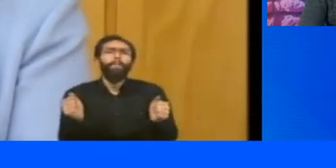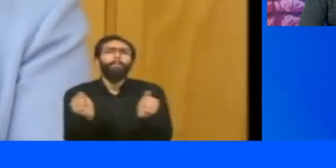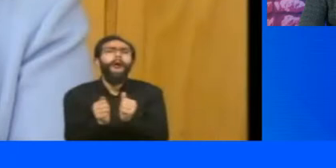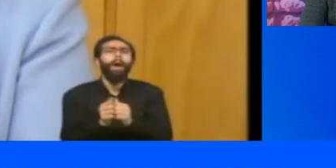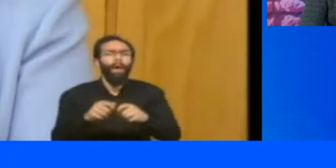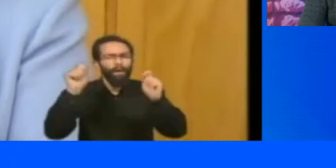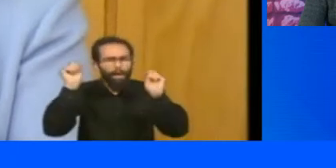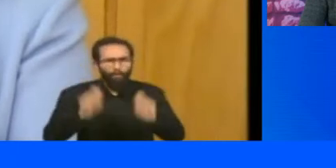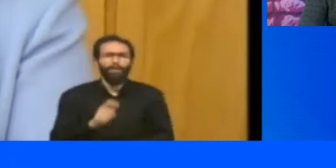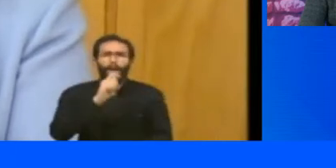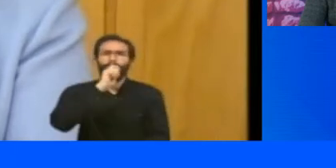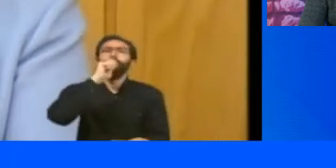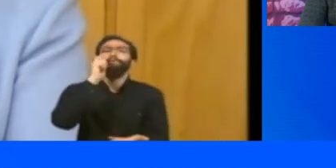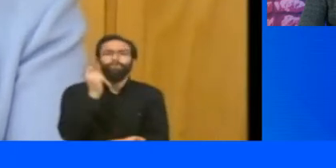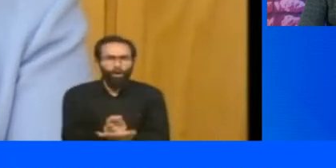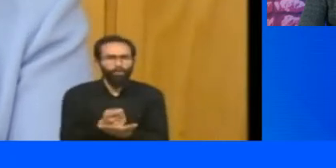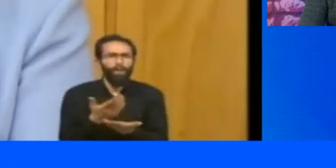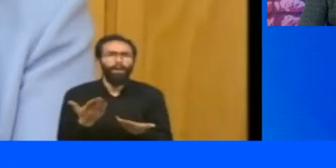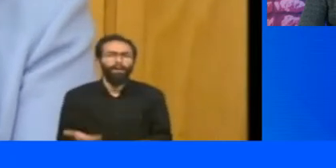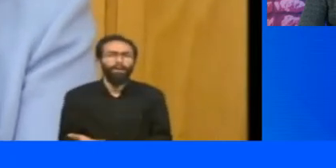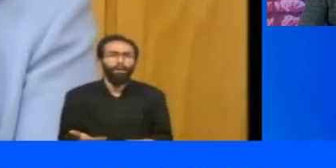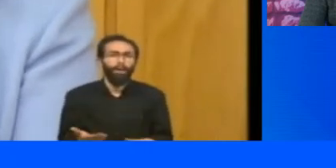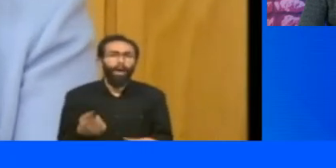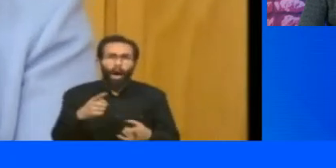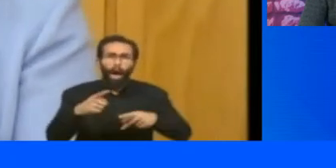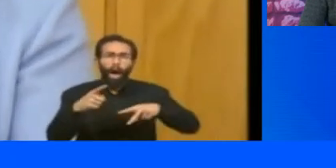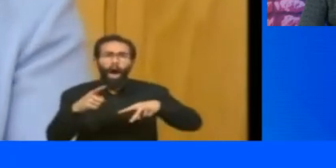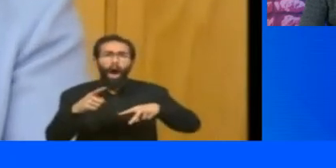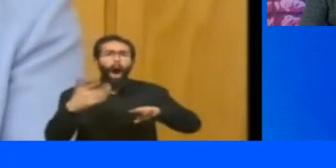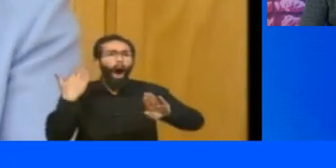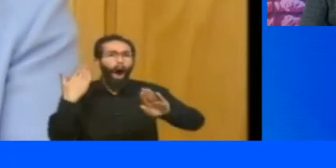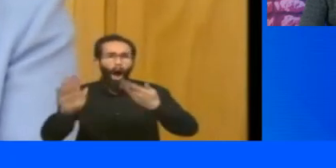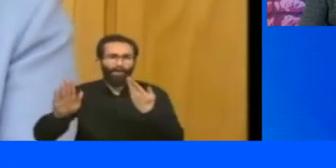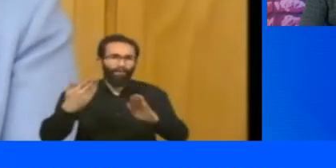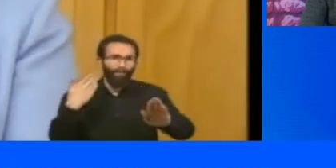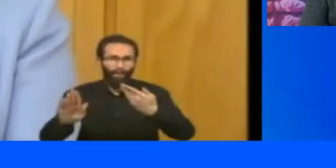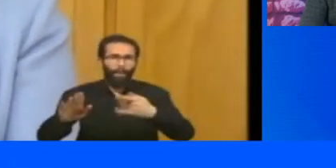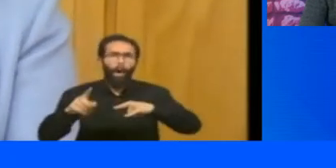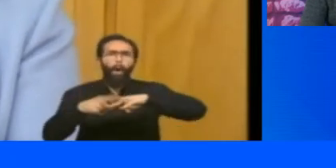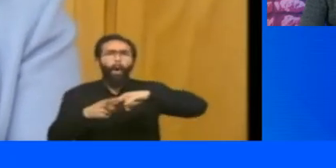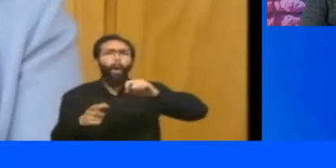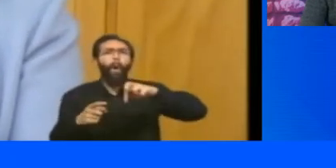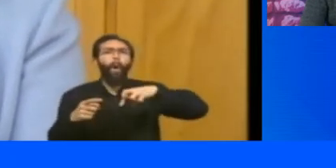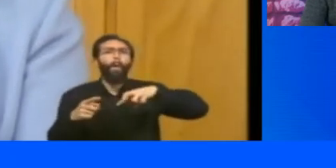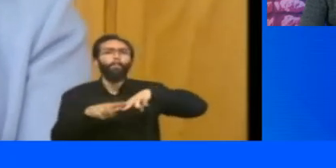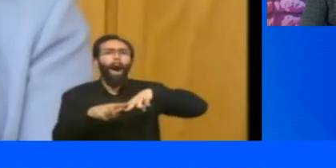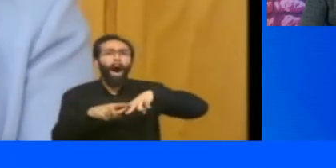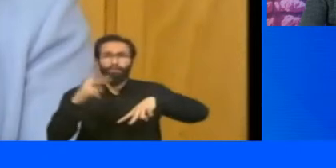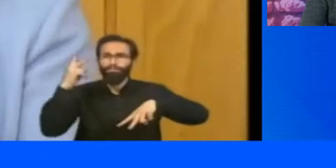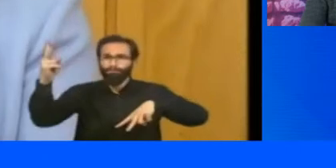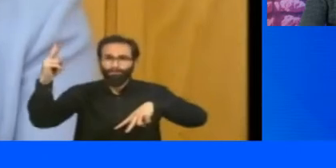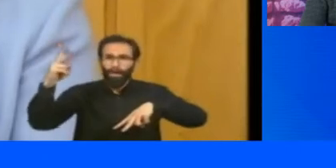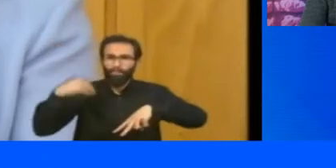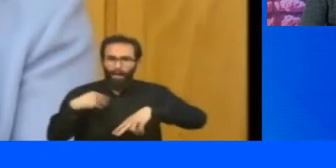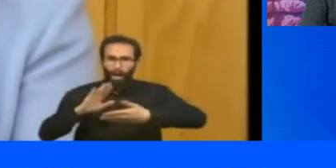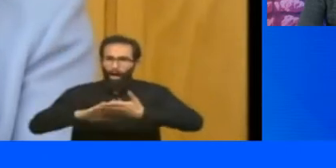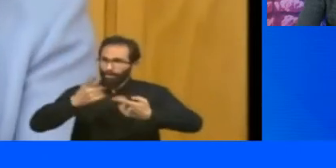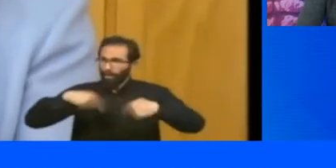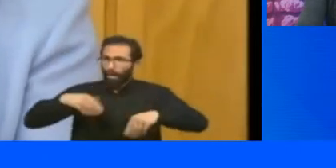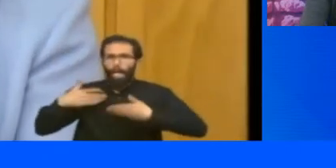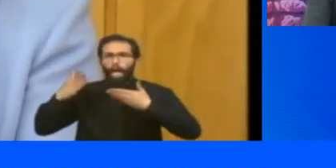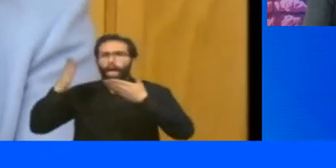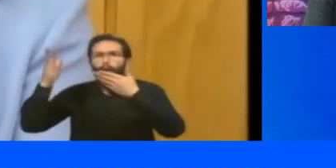verdik. Buradan Artvin'de, Hopa'da heyetimizi sıcak şekilde karşılayan Karadeniz'in